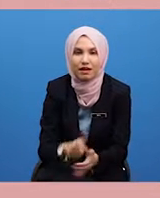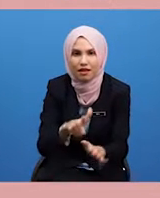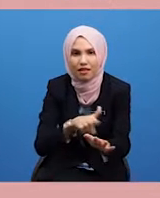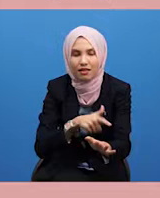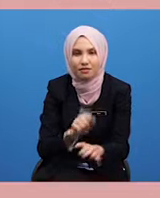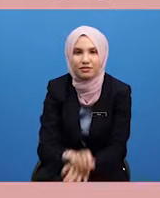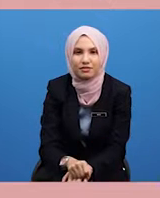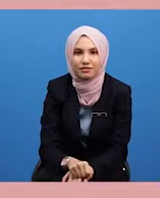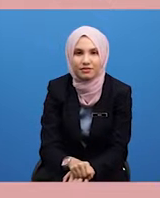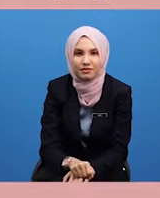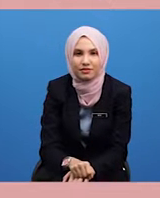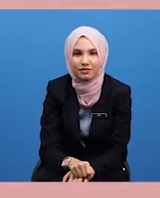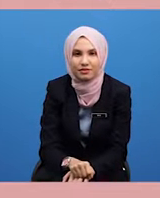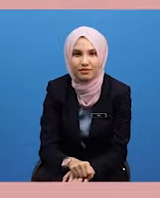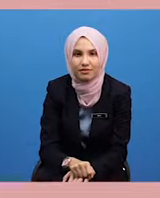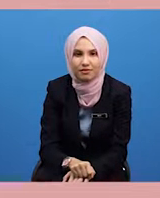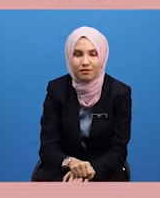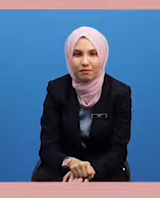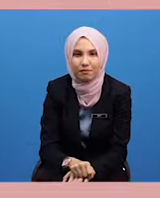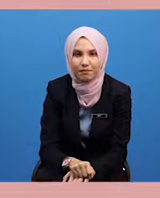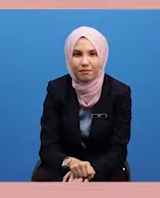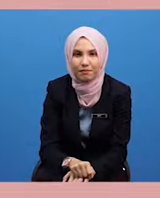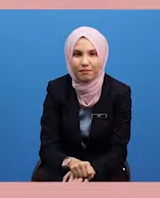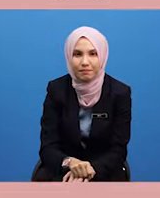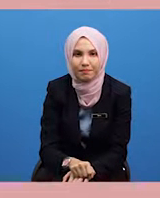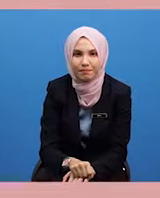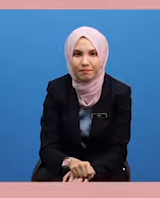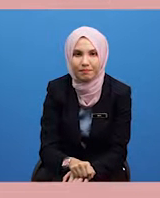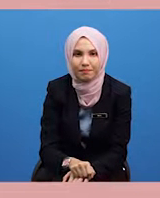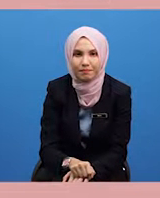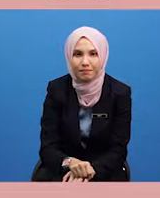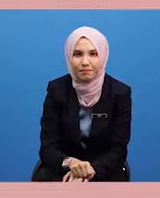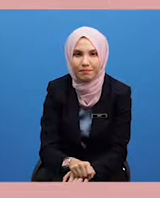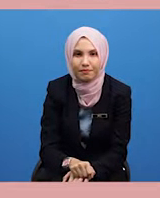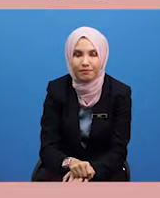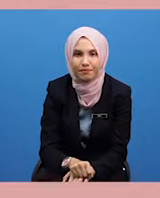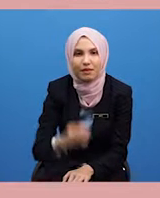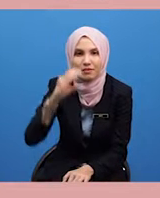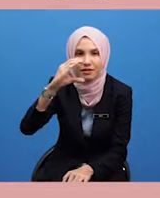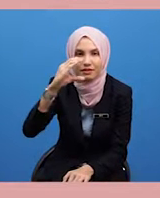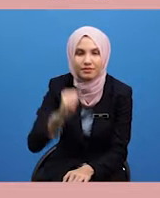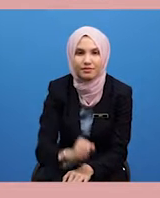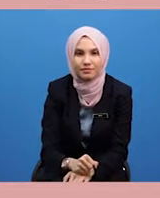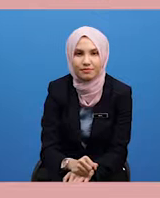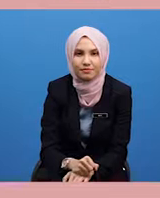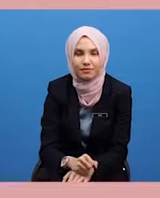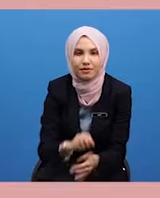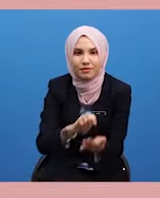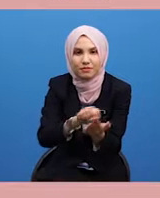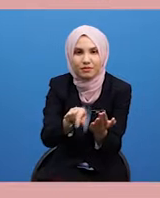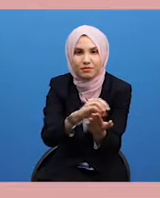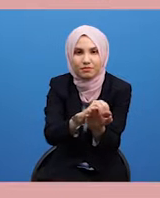sedikit atau langsung tiada percambahan biji benih berlaku. Bagi bekas C pula, biji benih